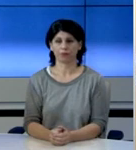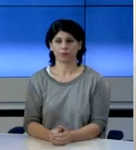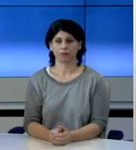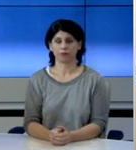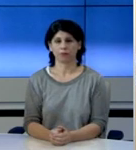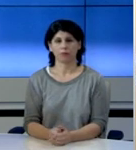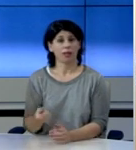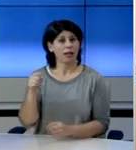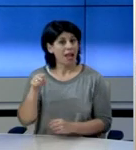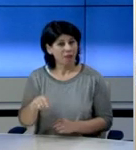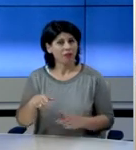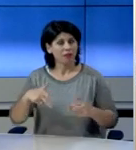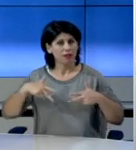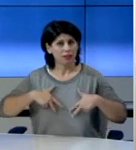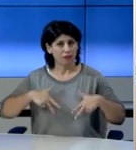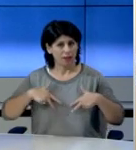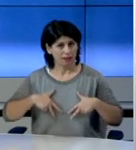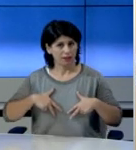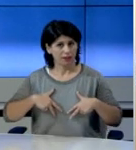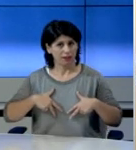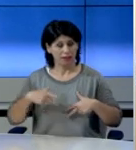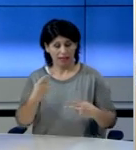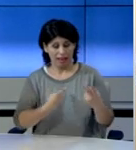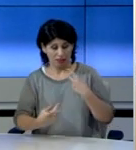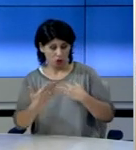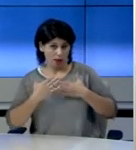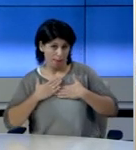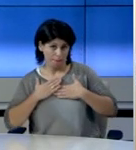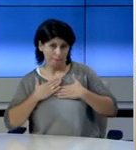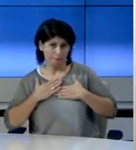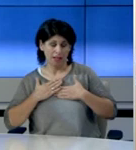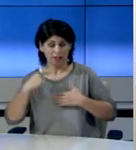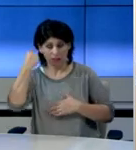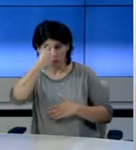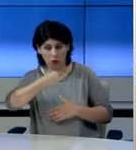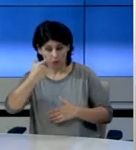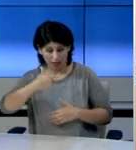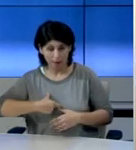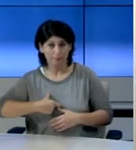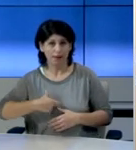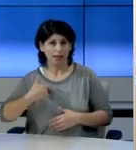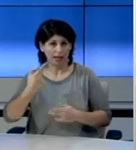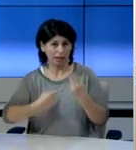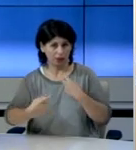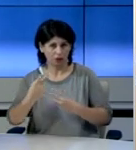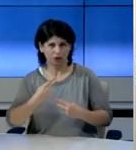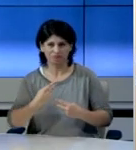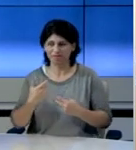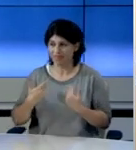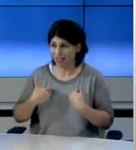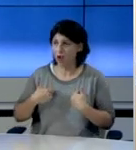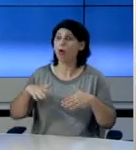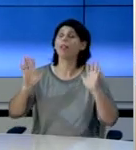ήταν αυτή η οποία μας κατηγορούσε, και εμένα προσωπικά, ότι δεν